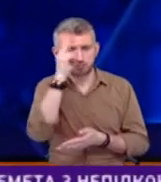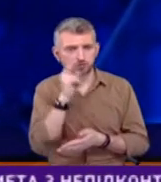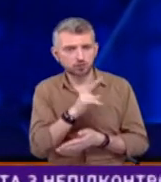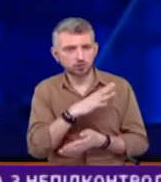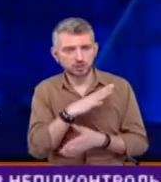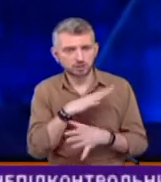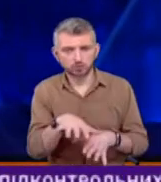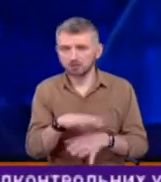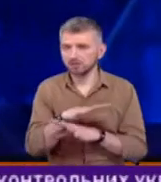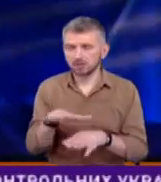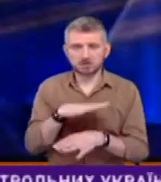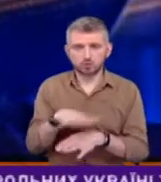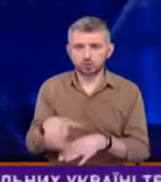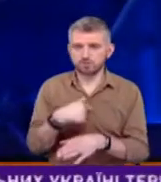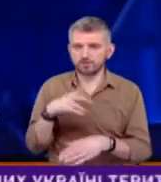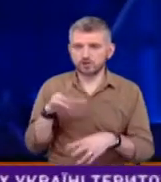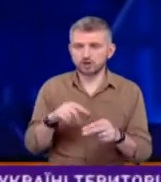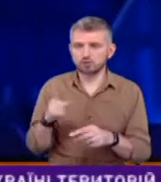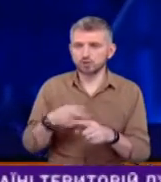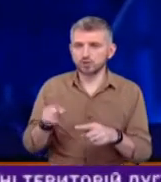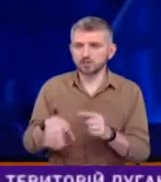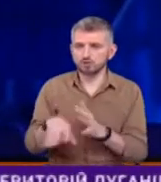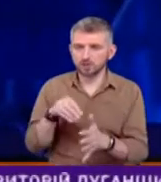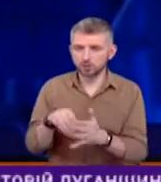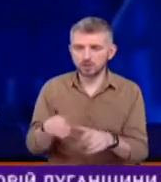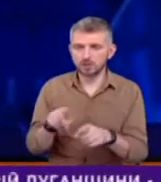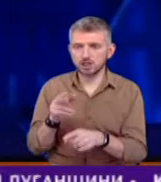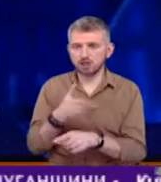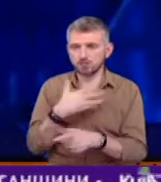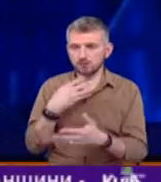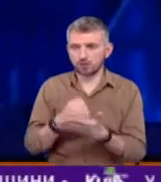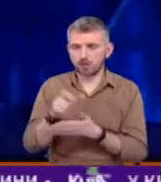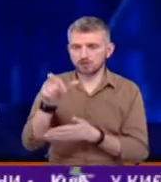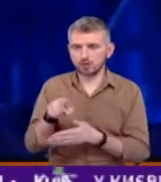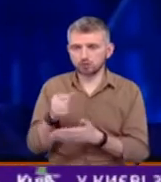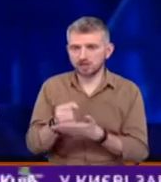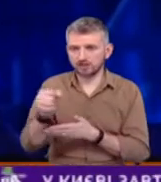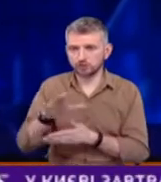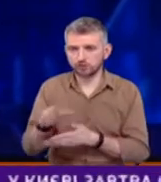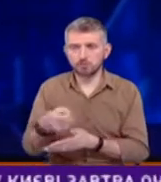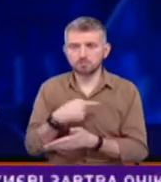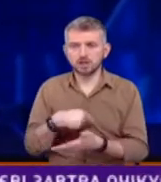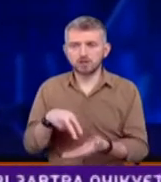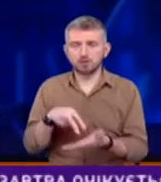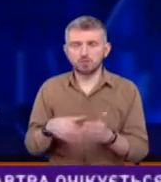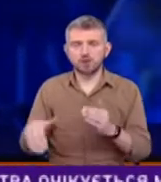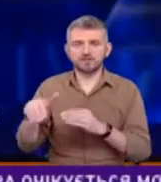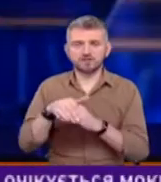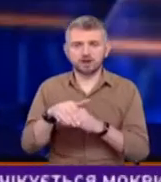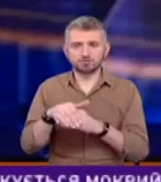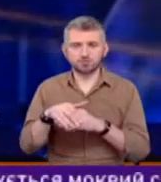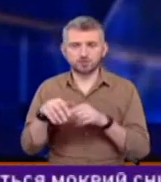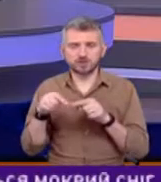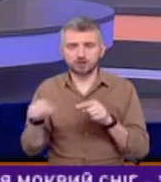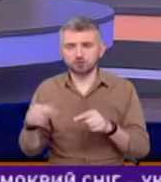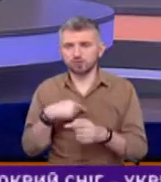Ні, абсолютно не було. Ми вважаємо, що ці вибори, так як ми свого кандидата туди не висуваємо, ми стоїмо над процесом, ми стоїмо